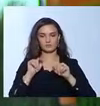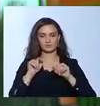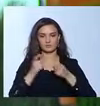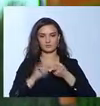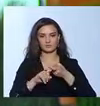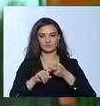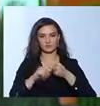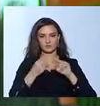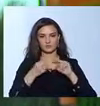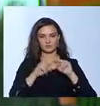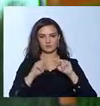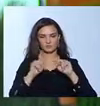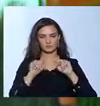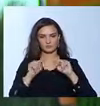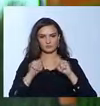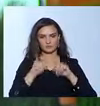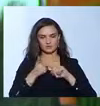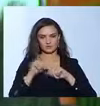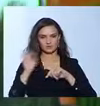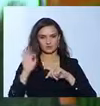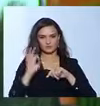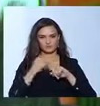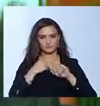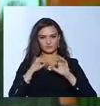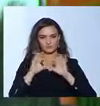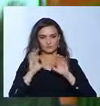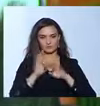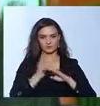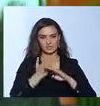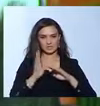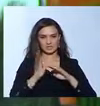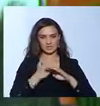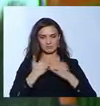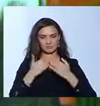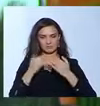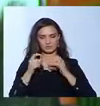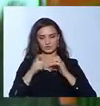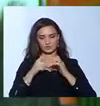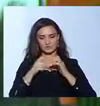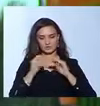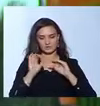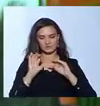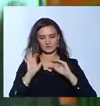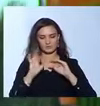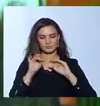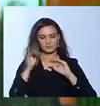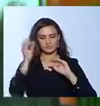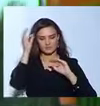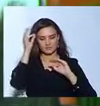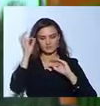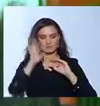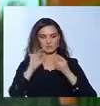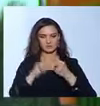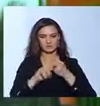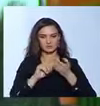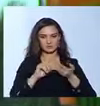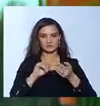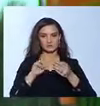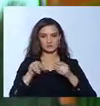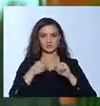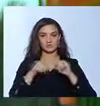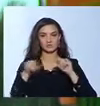გავლენა, იმიტომ რომ ძალიან ხშირად ჩვენ საუბრობთ იზოლირებულად, მაგალითად ჩხილზე, საუბრობთ თმაზე